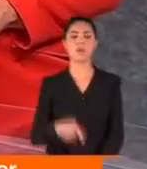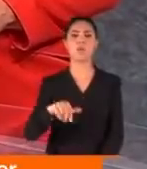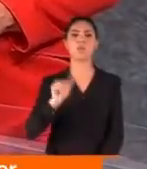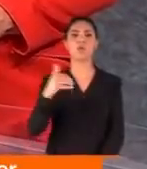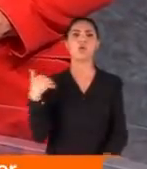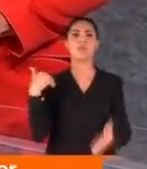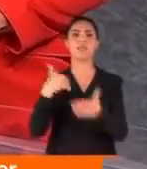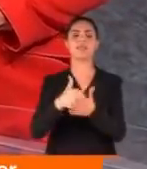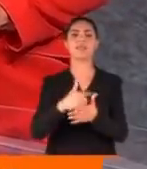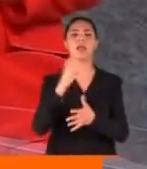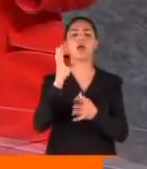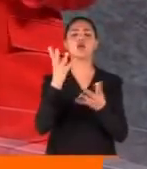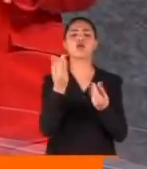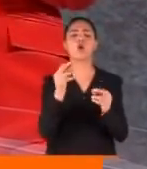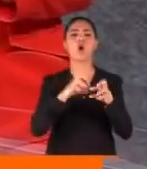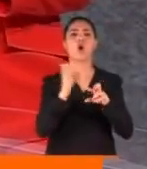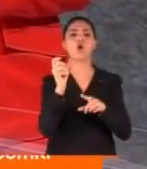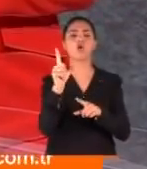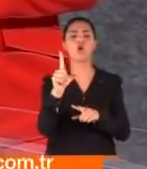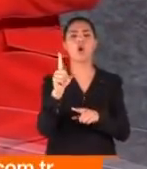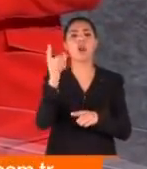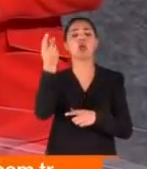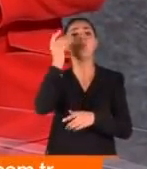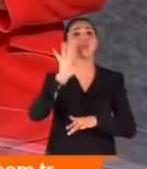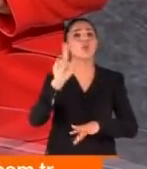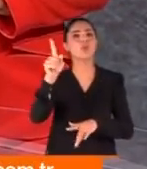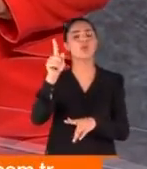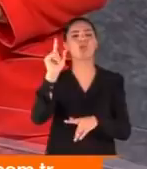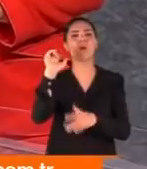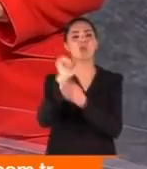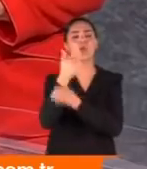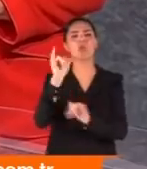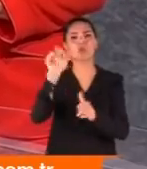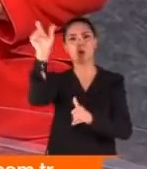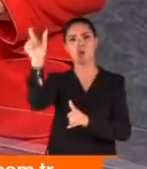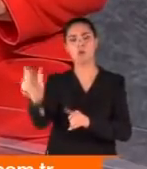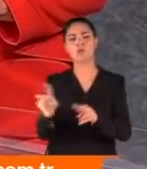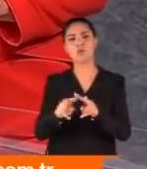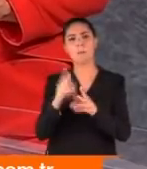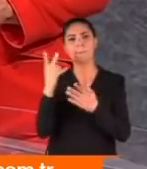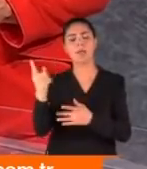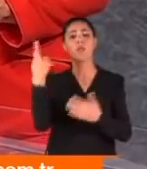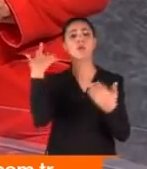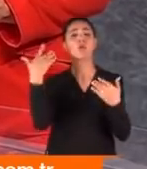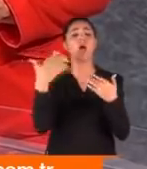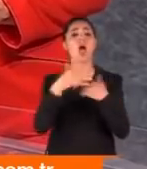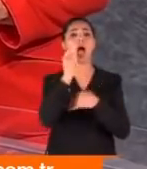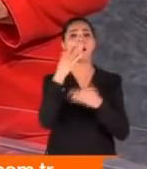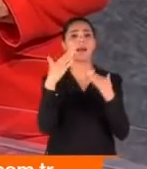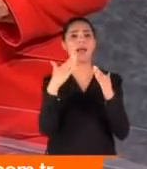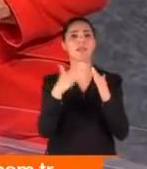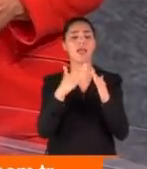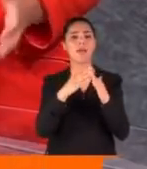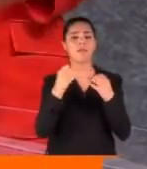Bugüne dek canlandırdığı rollerle birçok unutulmaz karaktere hayat veren usta oyuncu Mesut Akus da dün Ankara'daki evinde